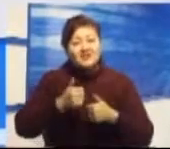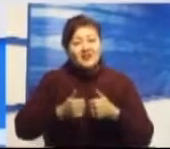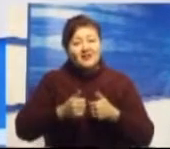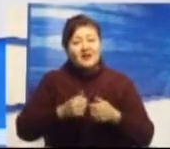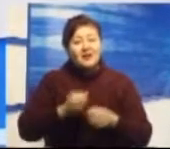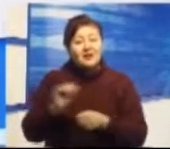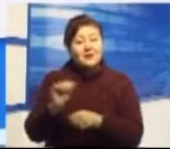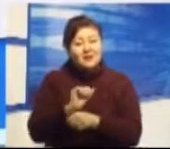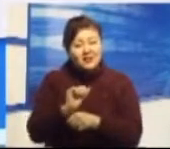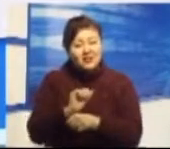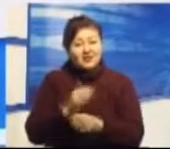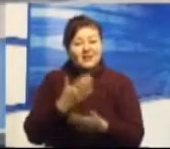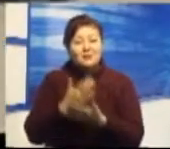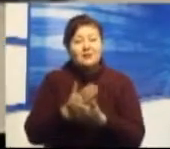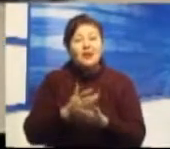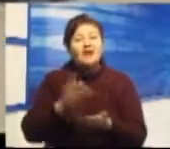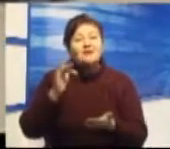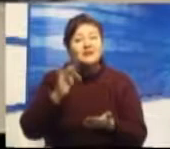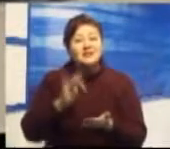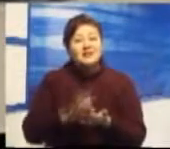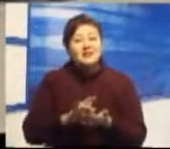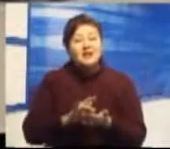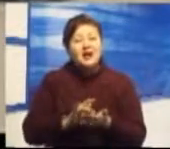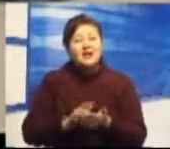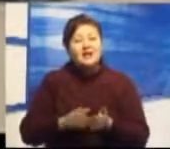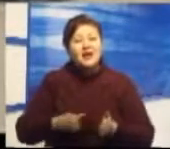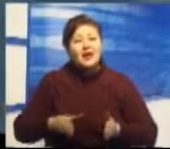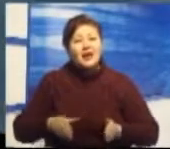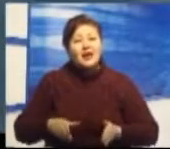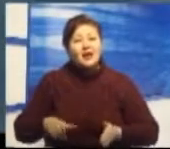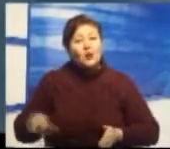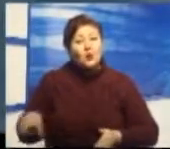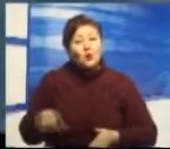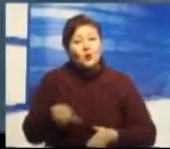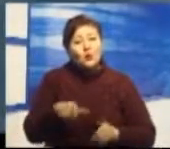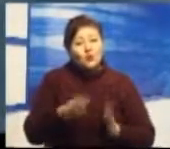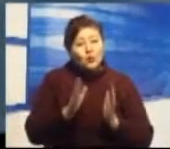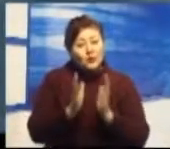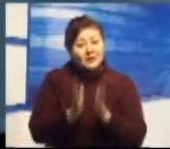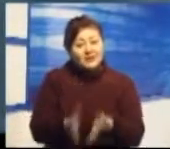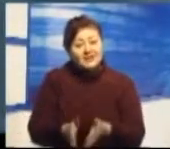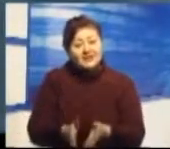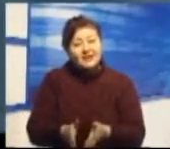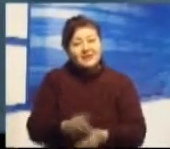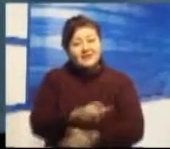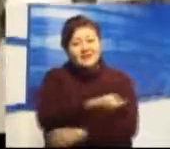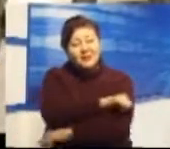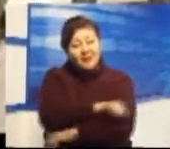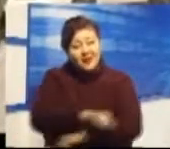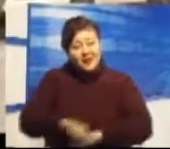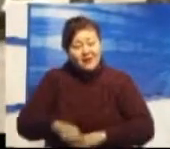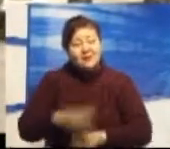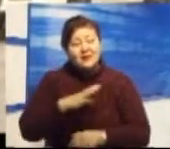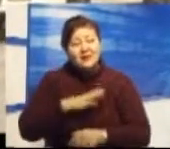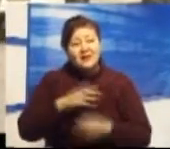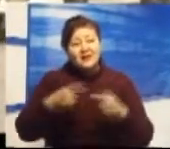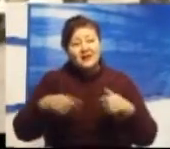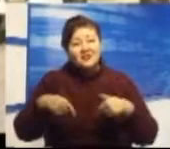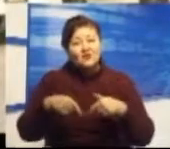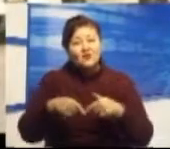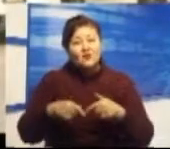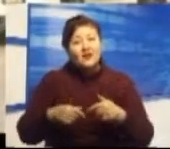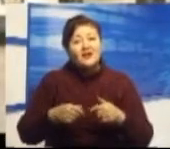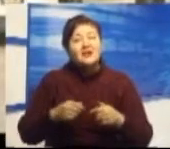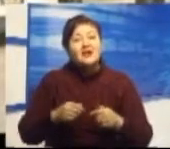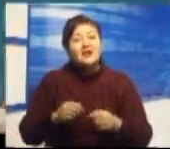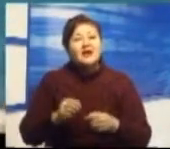салтанатты түрде қаланың орталық көшелерімен жүріп өтті. Мереке қарсаңында жастар ресурстық орталығы әлеуметтік желі арқылы шараның өтетіні туралы